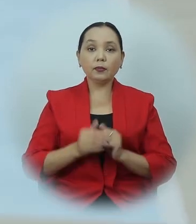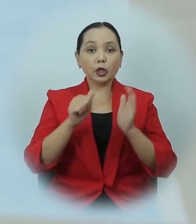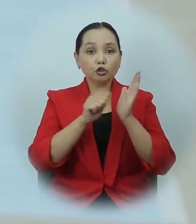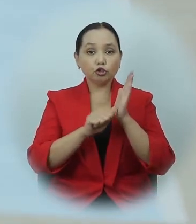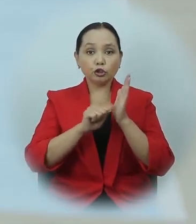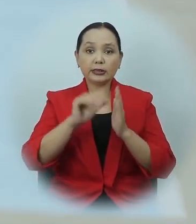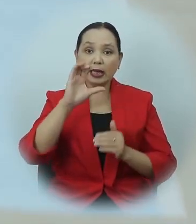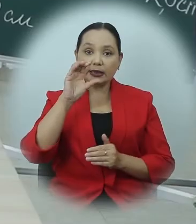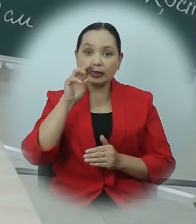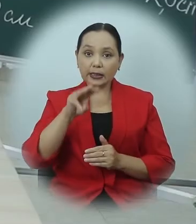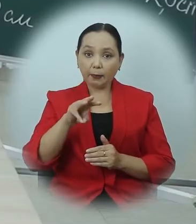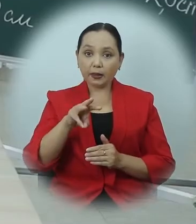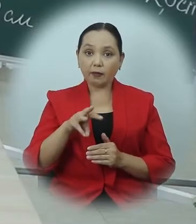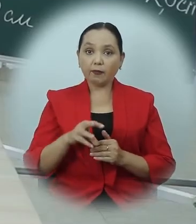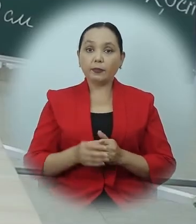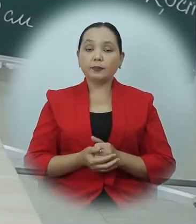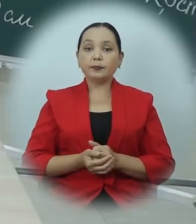Шестьдесят сантиметров.